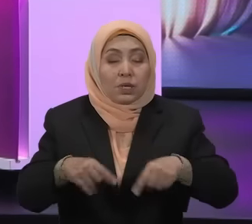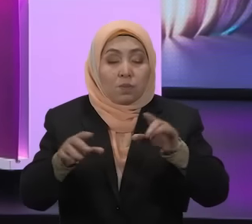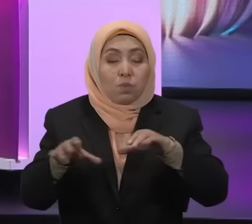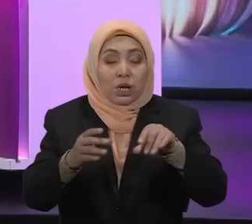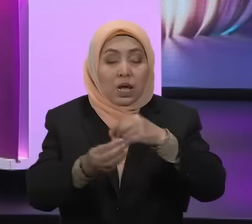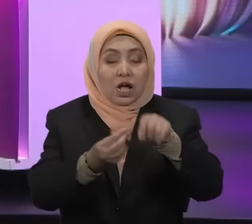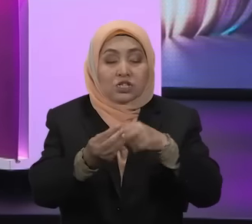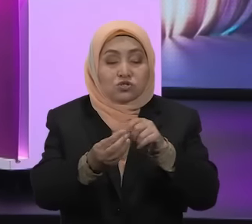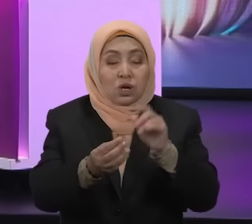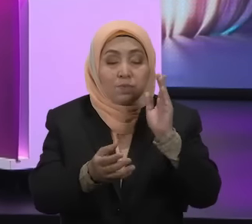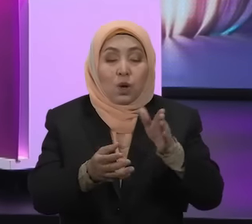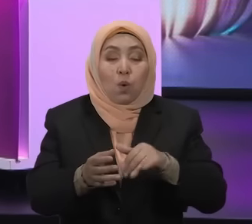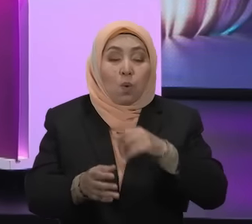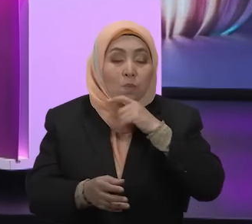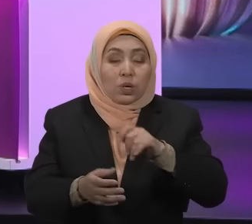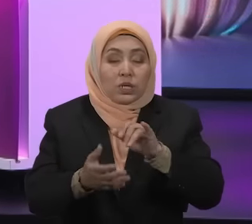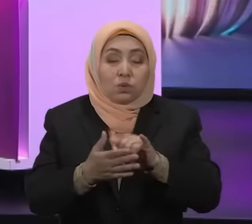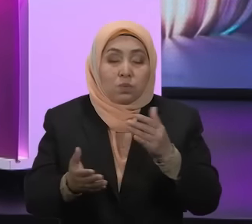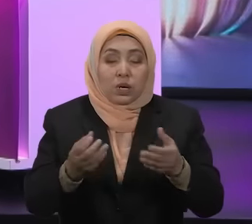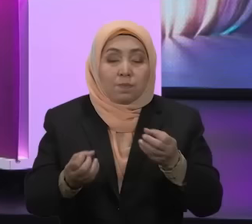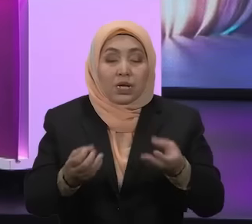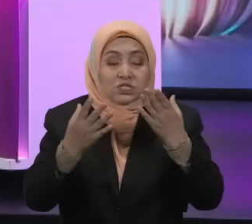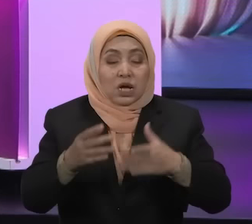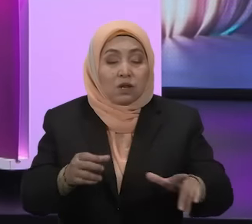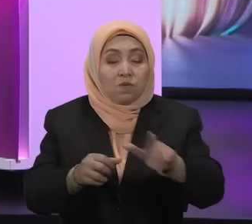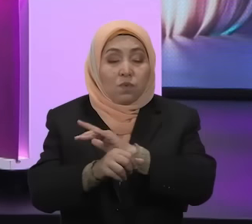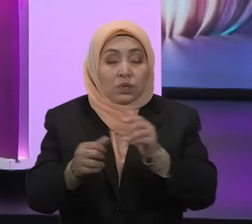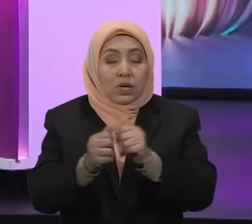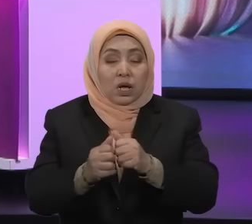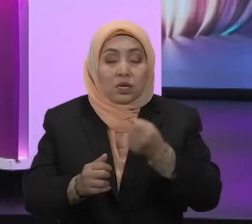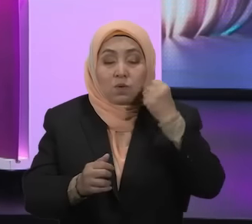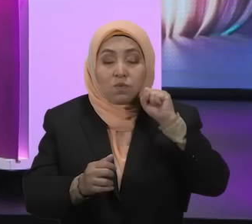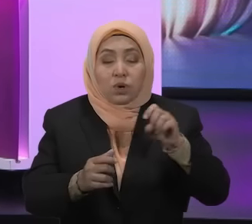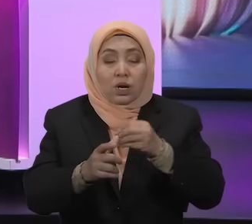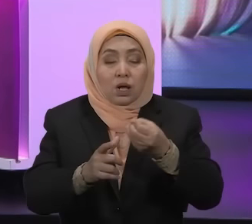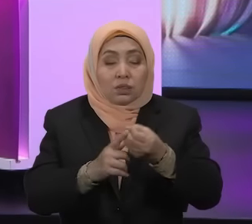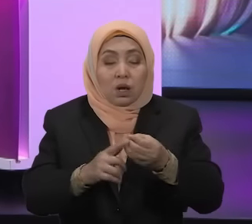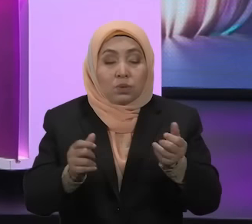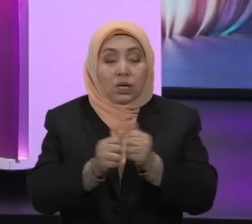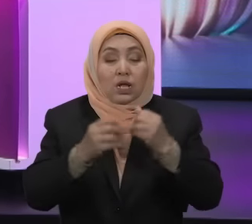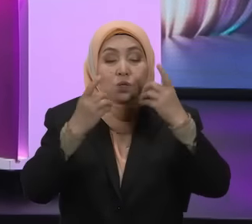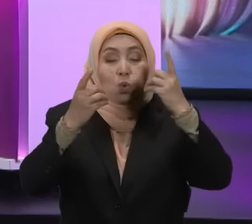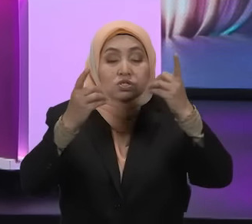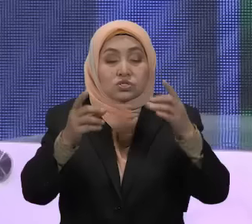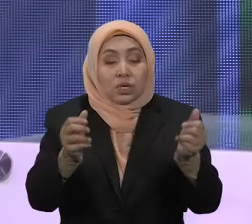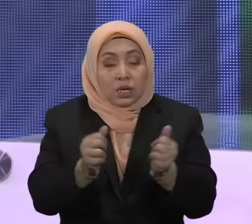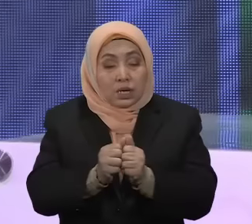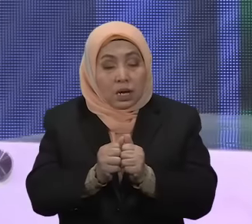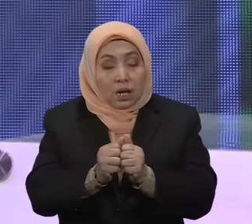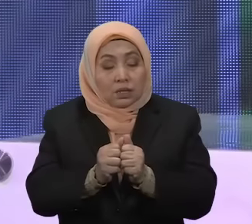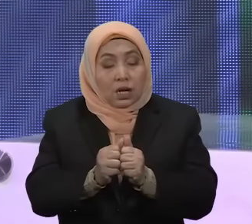menunaikan haji. Maksudnya umurnya itu mungkin banyak diisi dengan kekufuran ataupun dengan dosa,